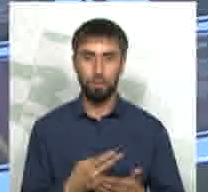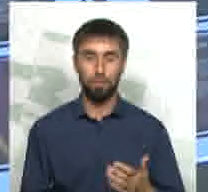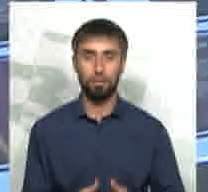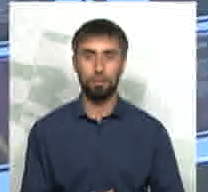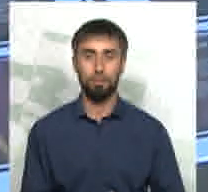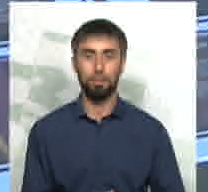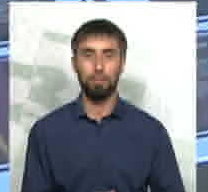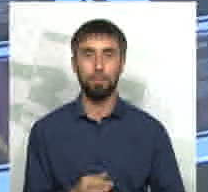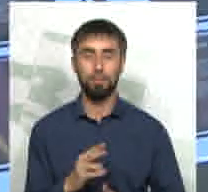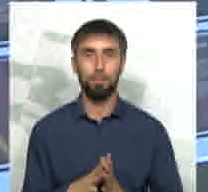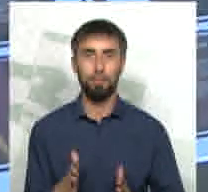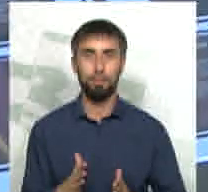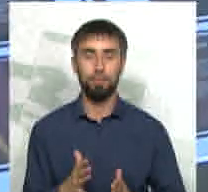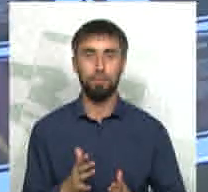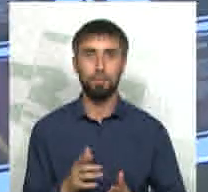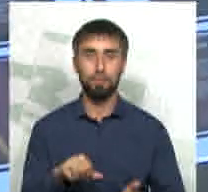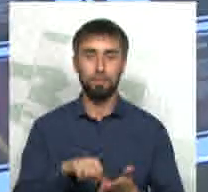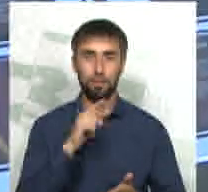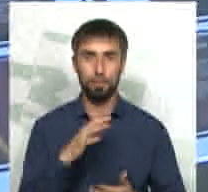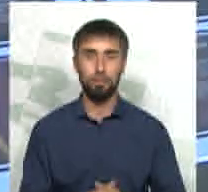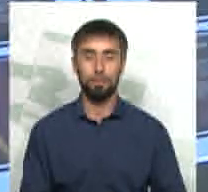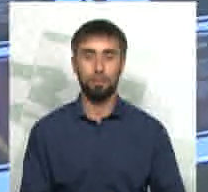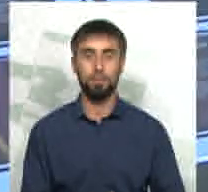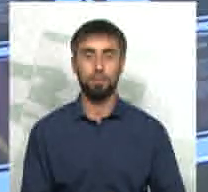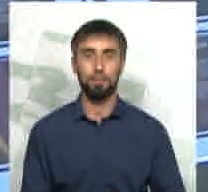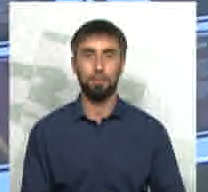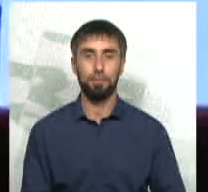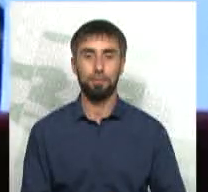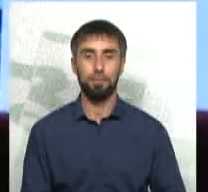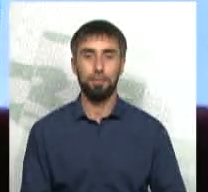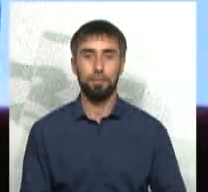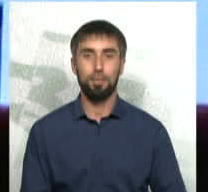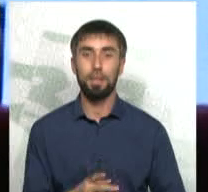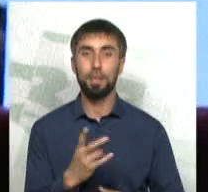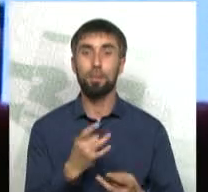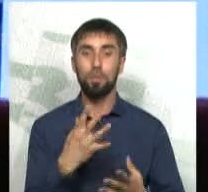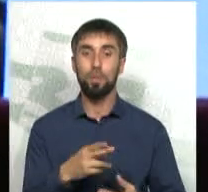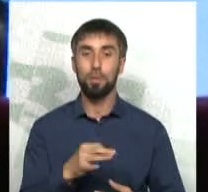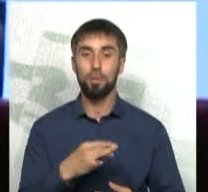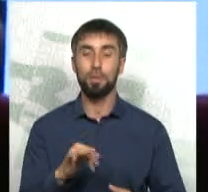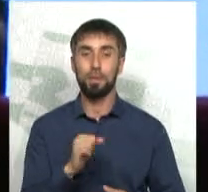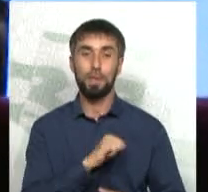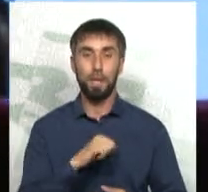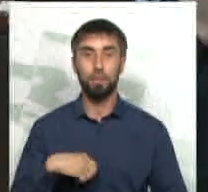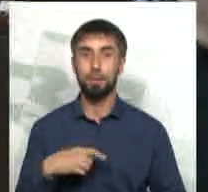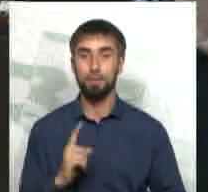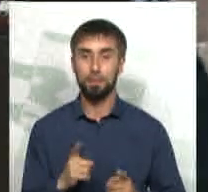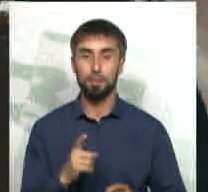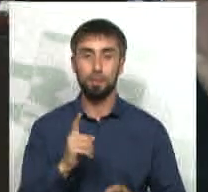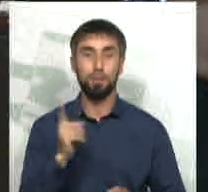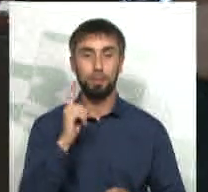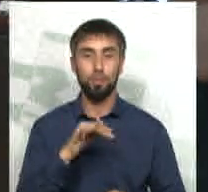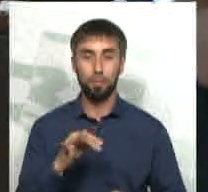хана, цханихи гог вац ад ок аш далара, бенда. Ас бол, ишт бол ба. Не просто декоративные, а самые настоящие старинные